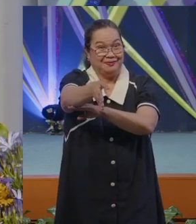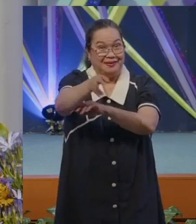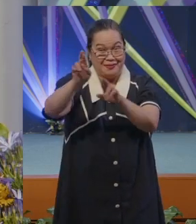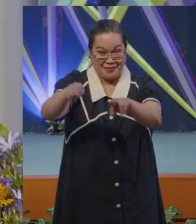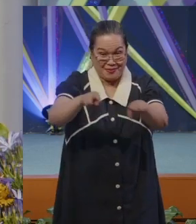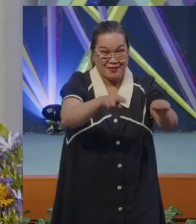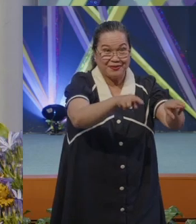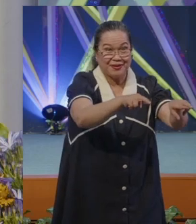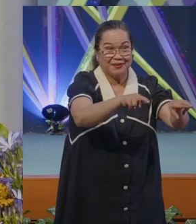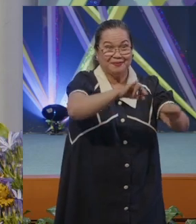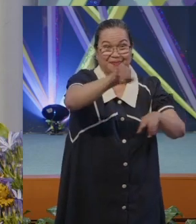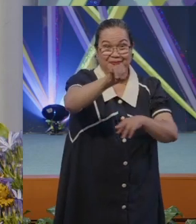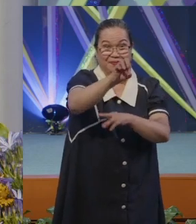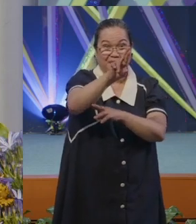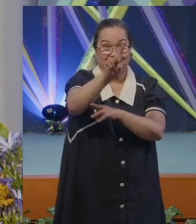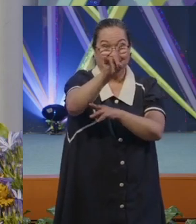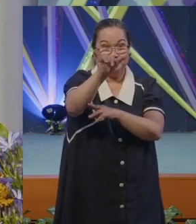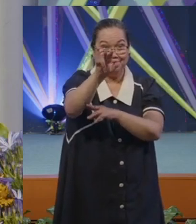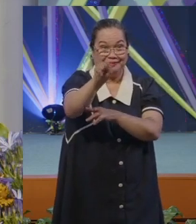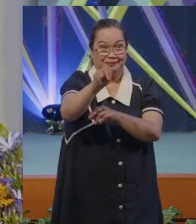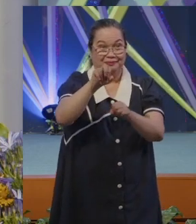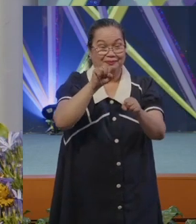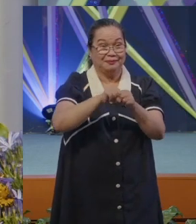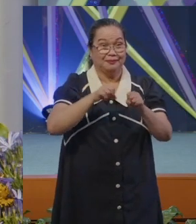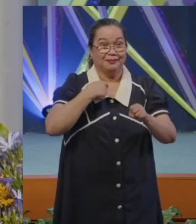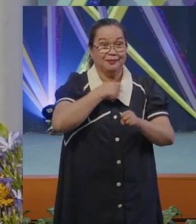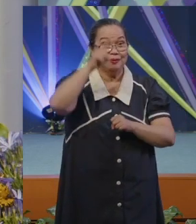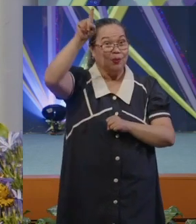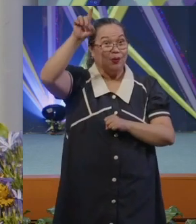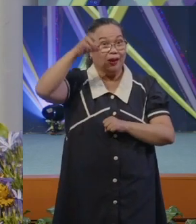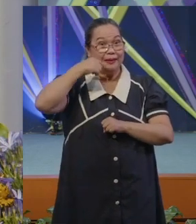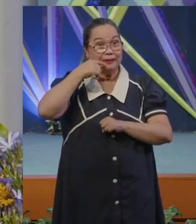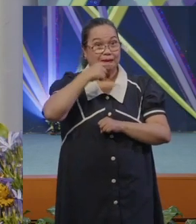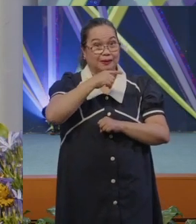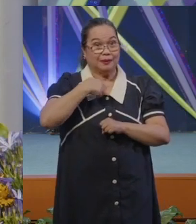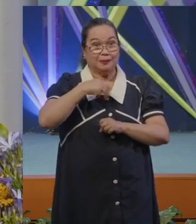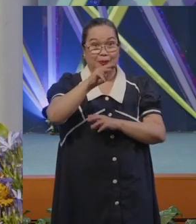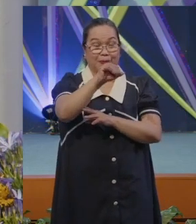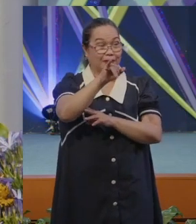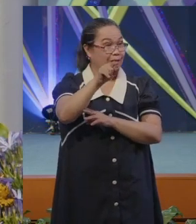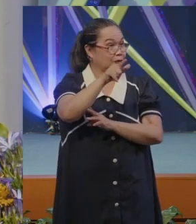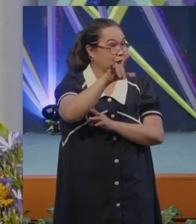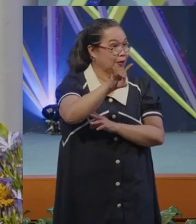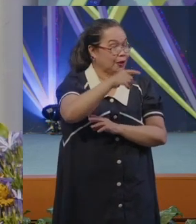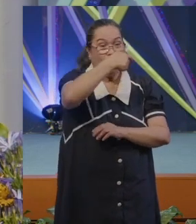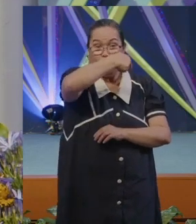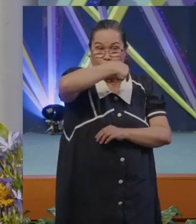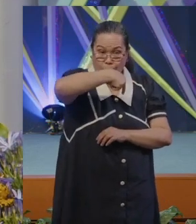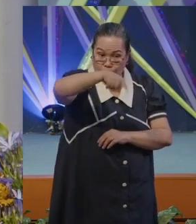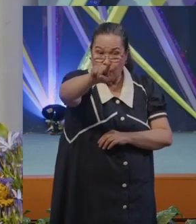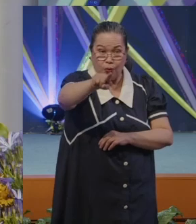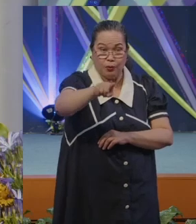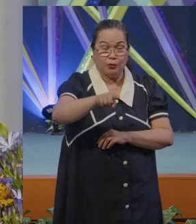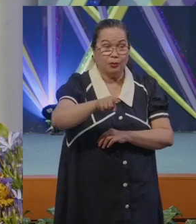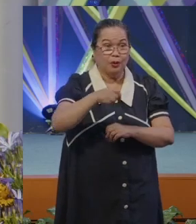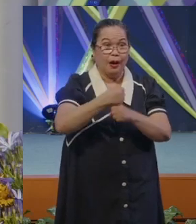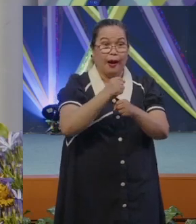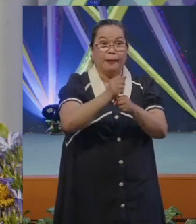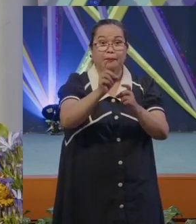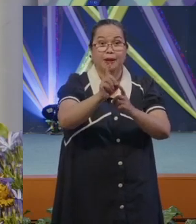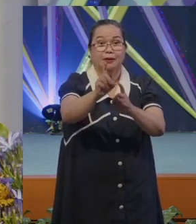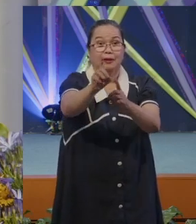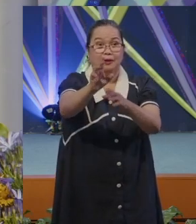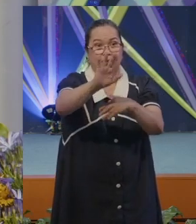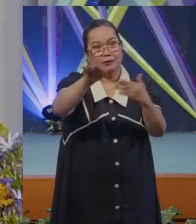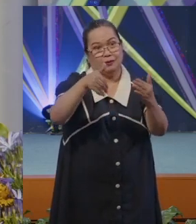Jordan. Therefore, sabi ng ating Panginoon sa Matthew 28, go and make disciples of